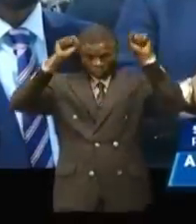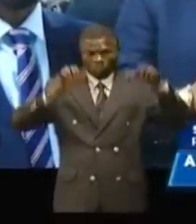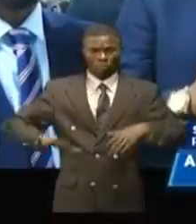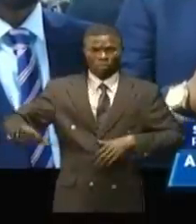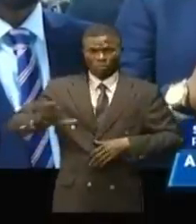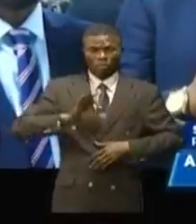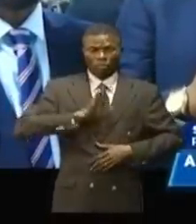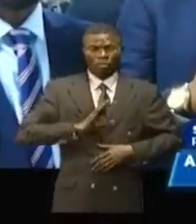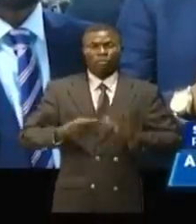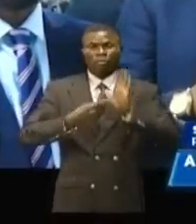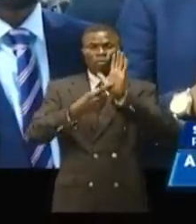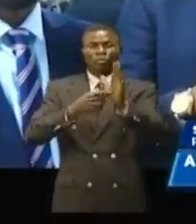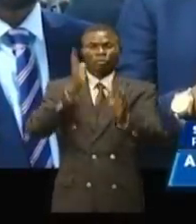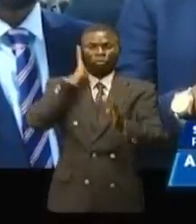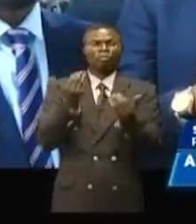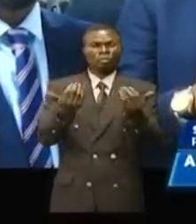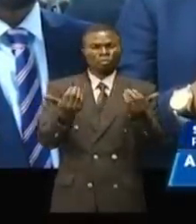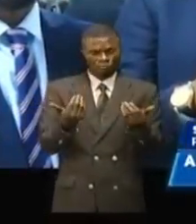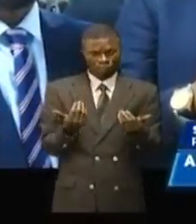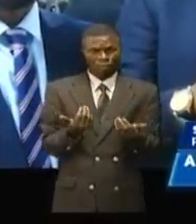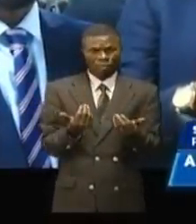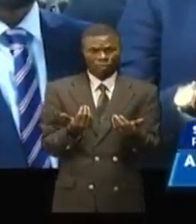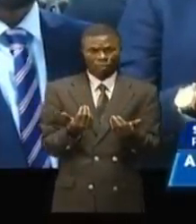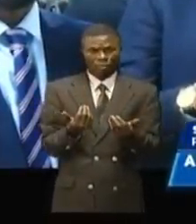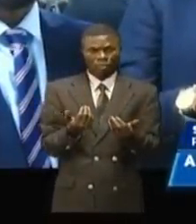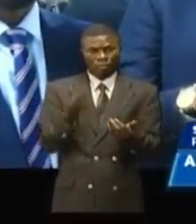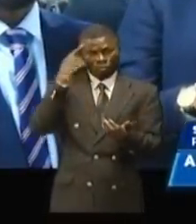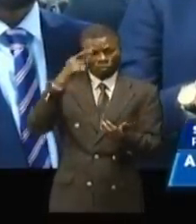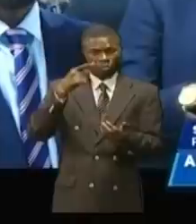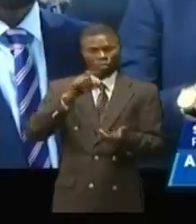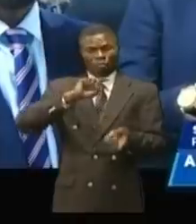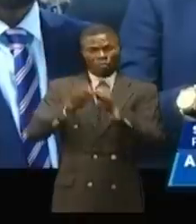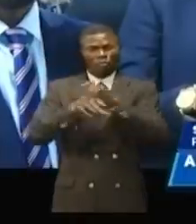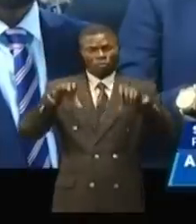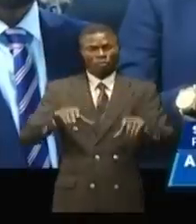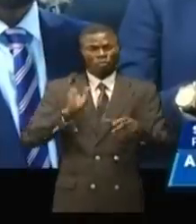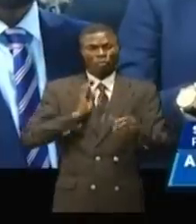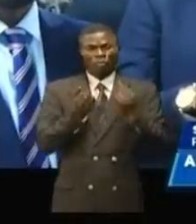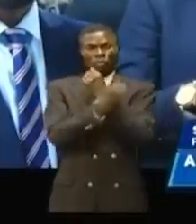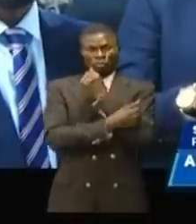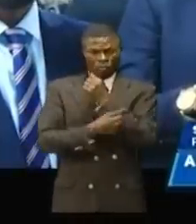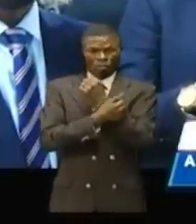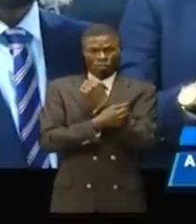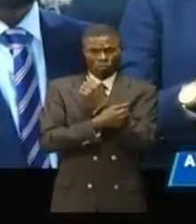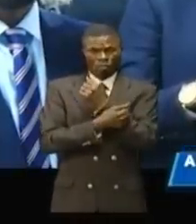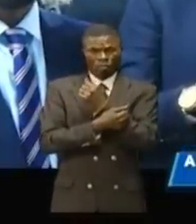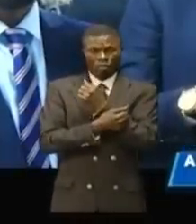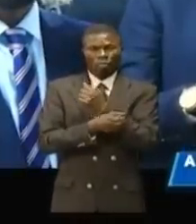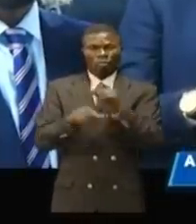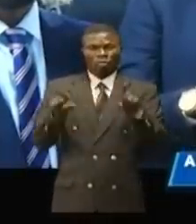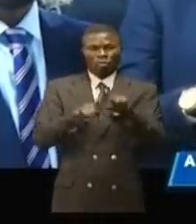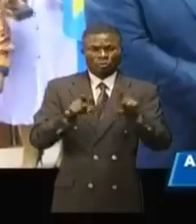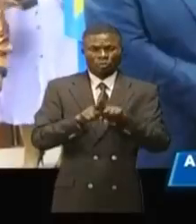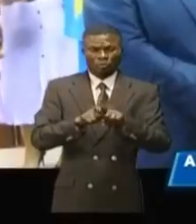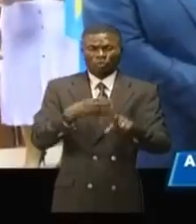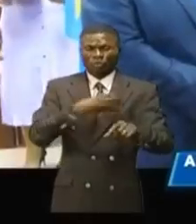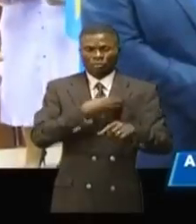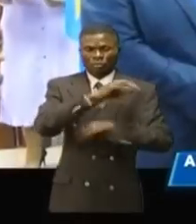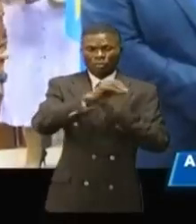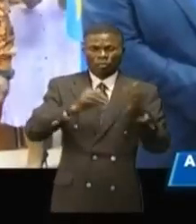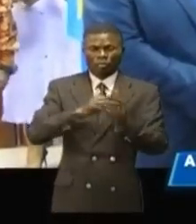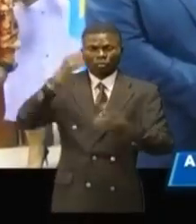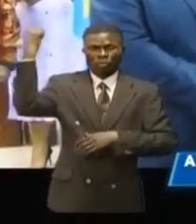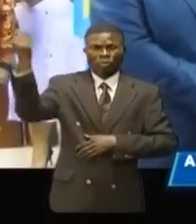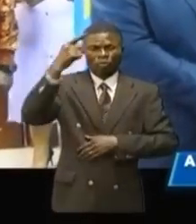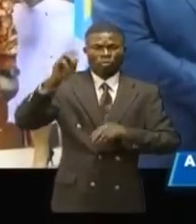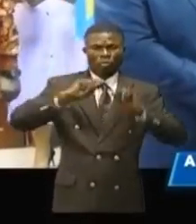qui manifeste cette volonté-là, n'est-ce pas, de faire du Congo, notre pays, l'Allemagne de l'Afrique, comme il l'a dit. La dynamique